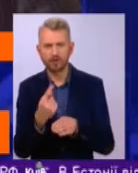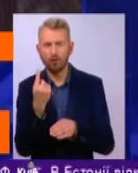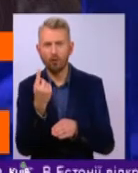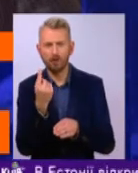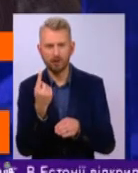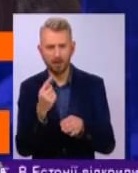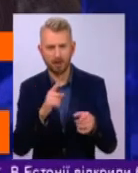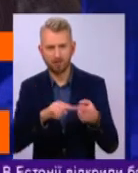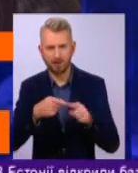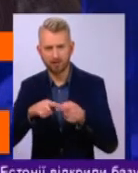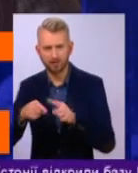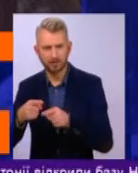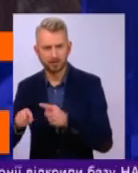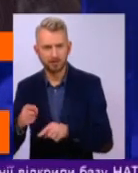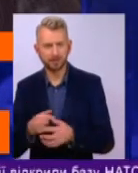однієї ланки.